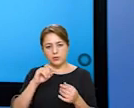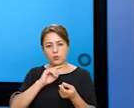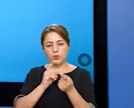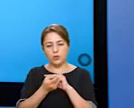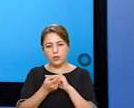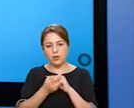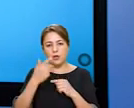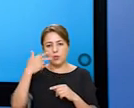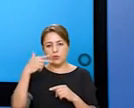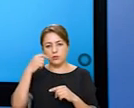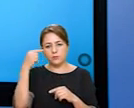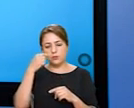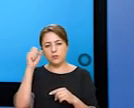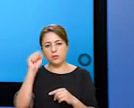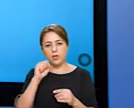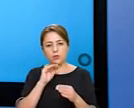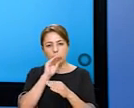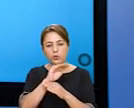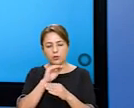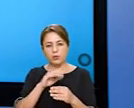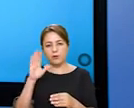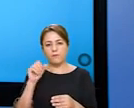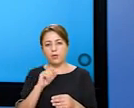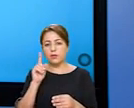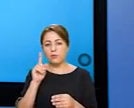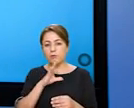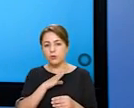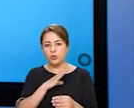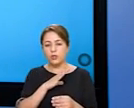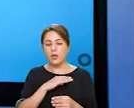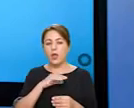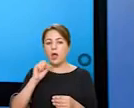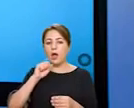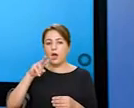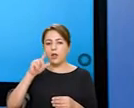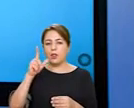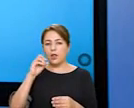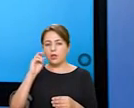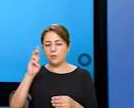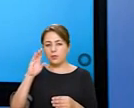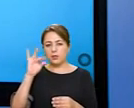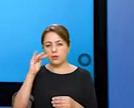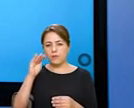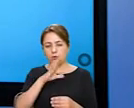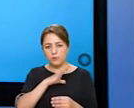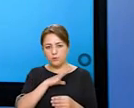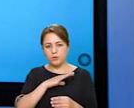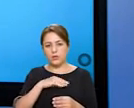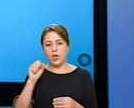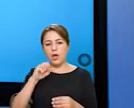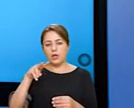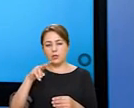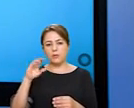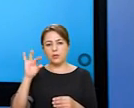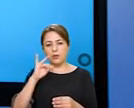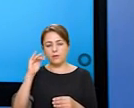орныңге 30 минус а-ны қойдик. Ва, нама хасыл қылдик? Алгебрик ифода хасыл қылдик. Алгебрик